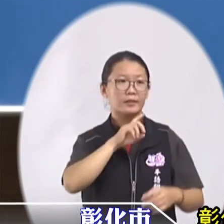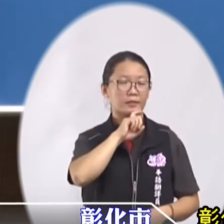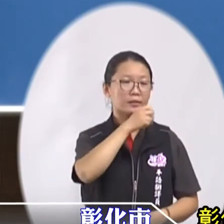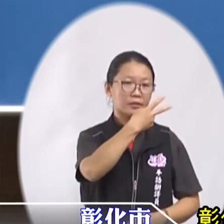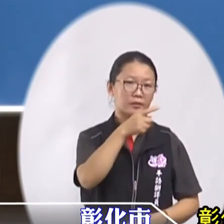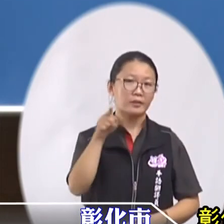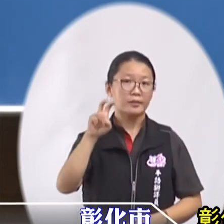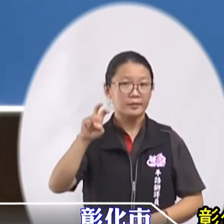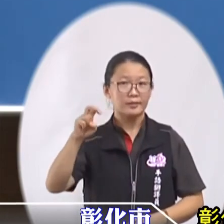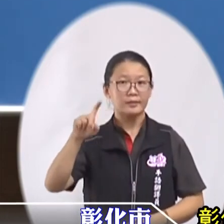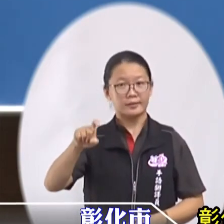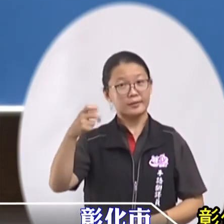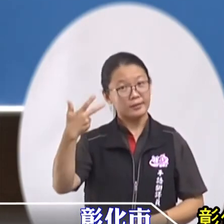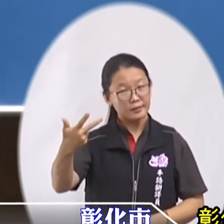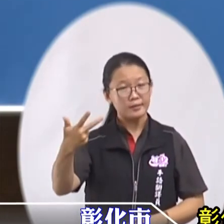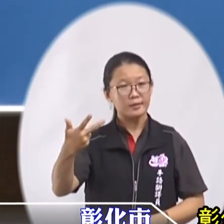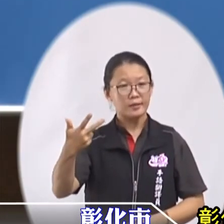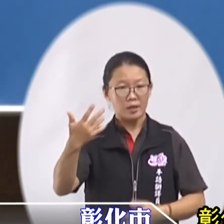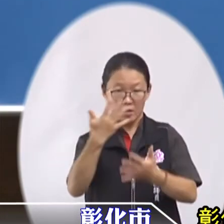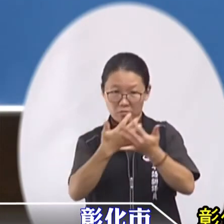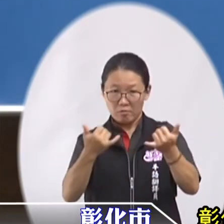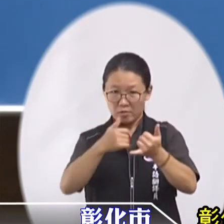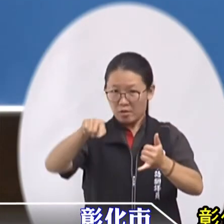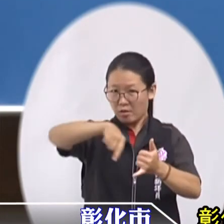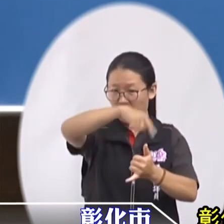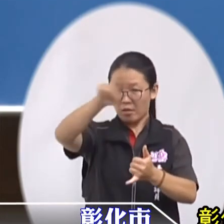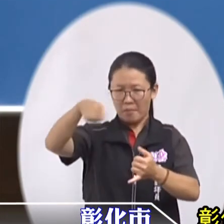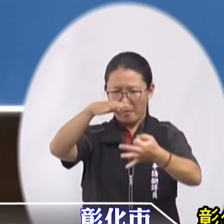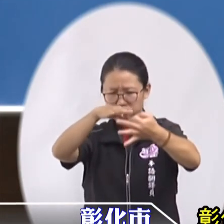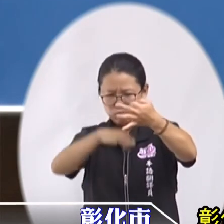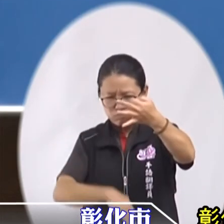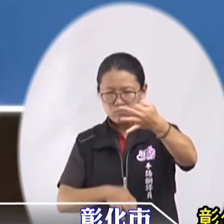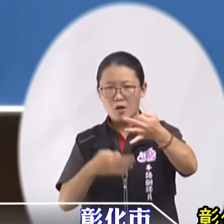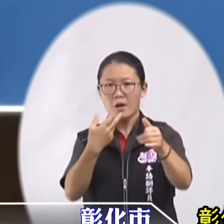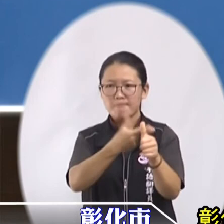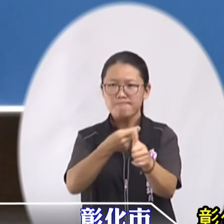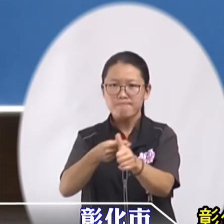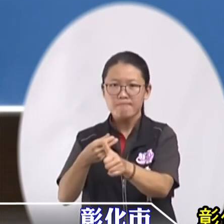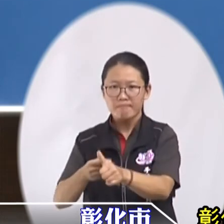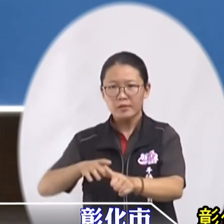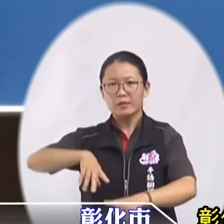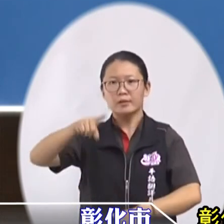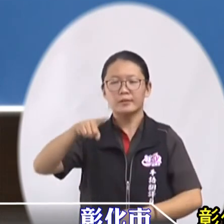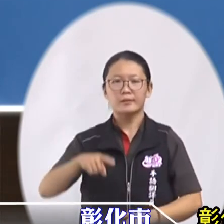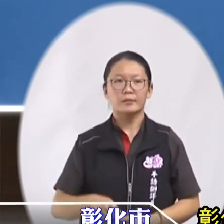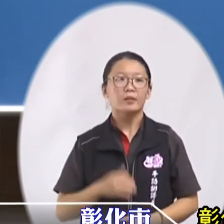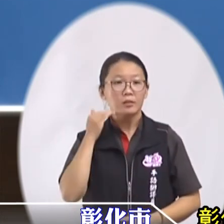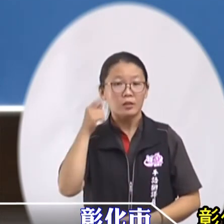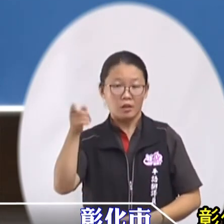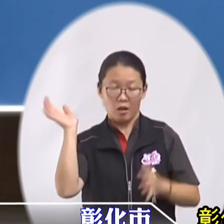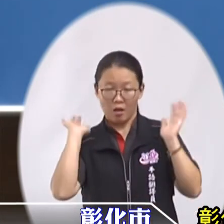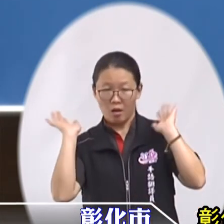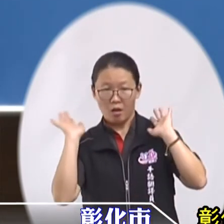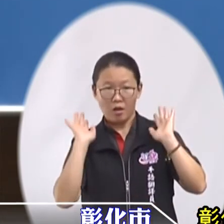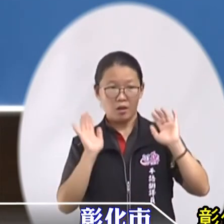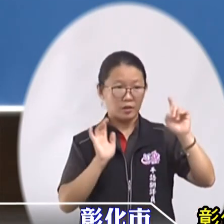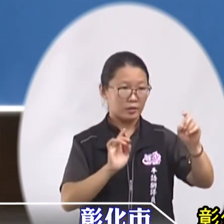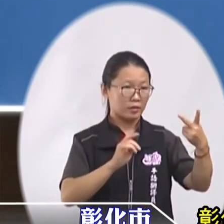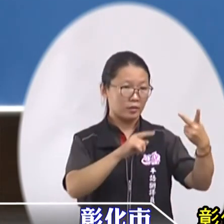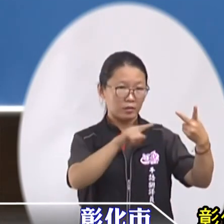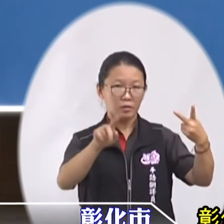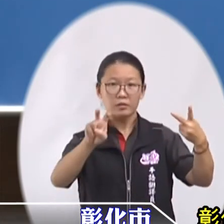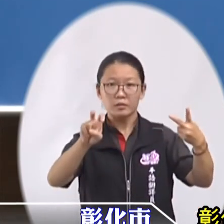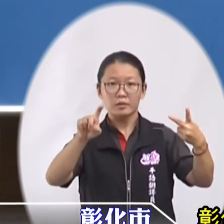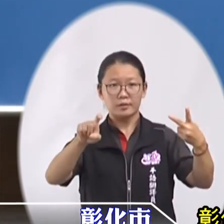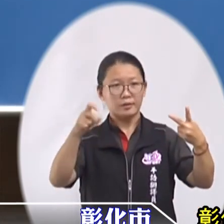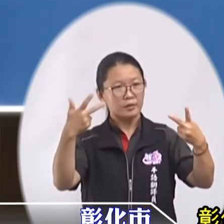12岁到17岁诶，这个啊学生囡仔来造册来接种，所以你的囡仔12岁到17岁你唔免来登记，因为伊是开